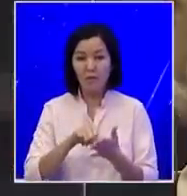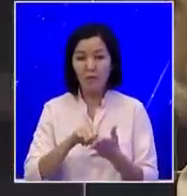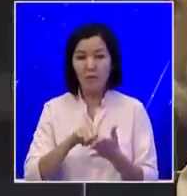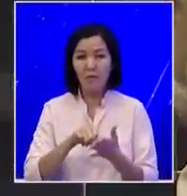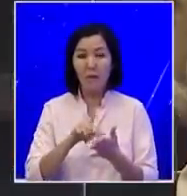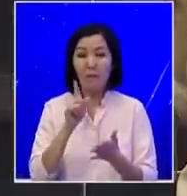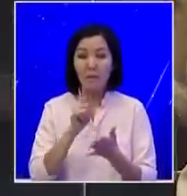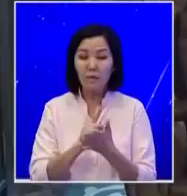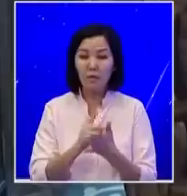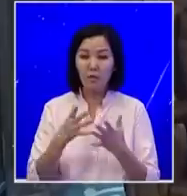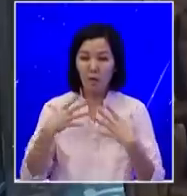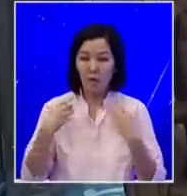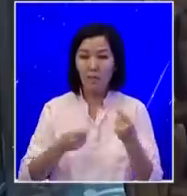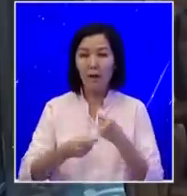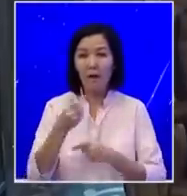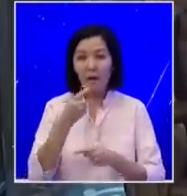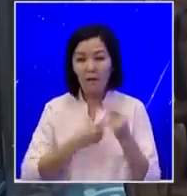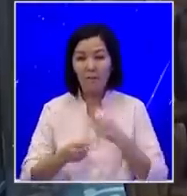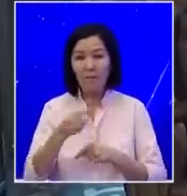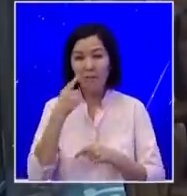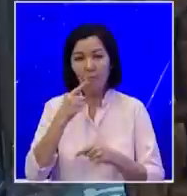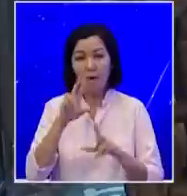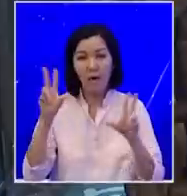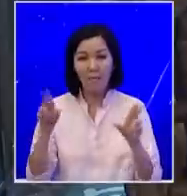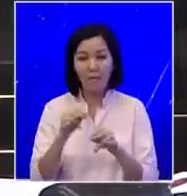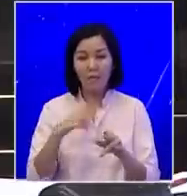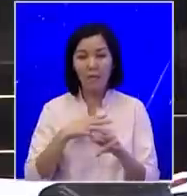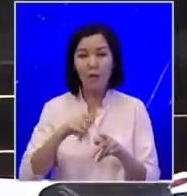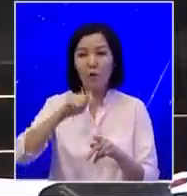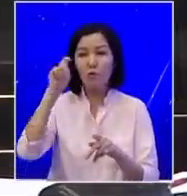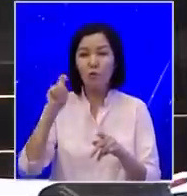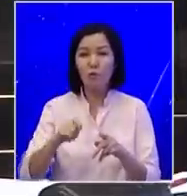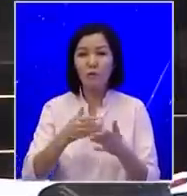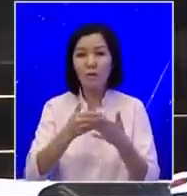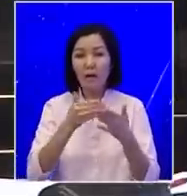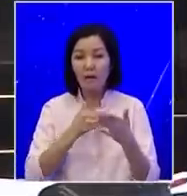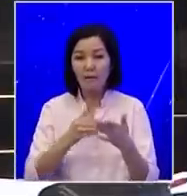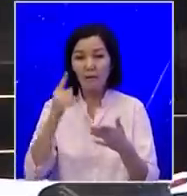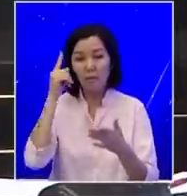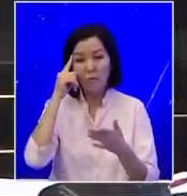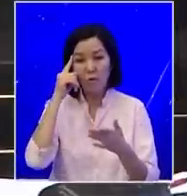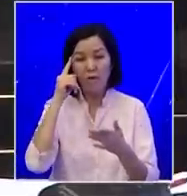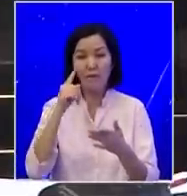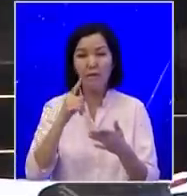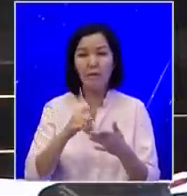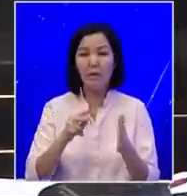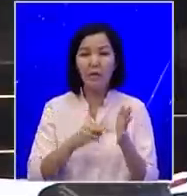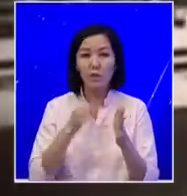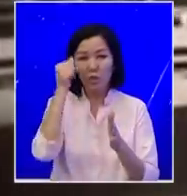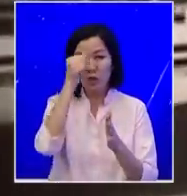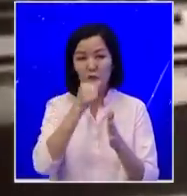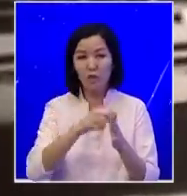түрде елге қайтам. Дәл осы сөзді Ғайыс ақсақал соғысқаттан бас бұрын түсінде де айтыпты. Өңінде де дәл солай 7 жылған